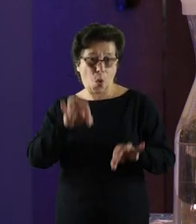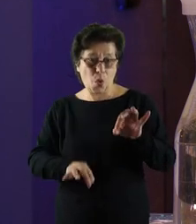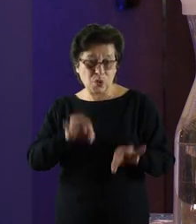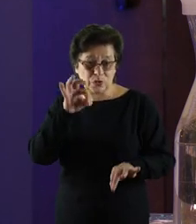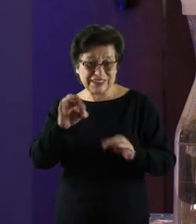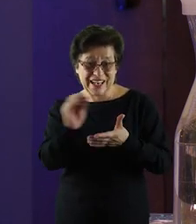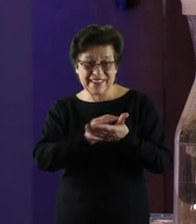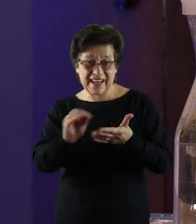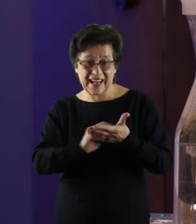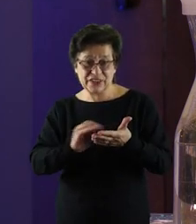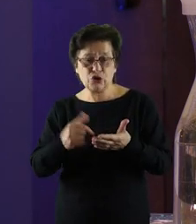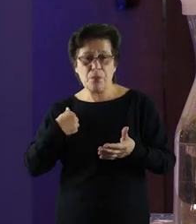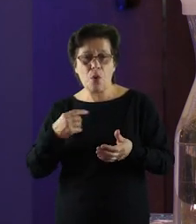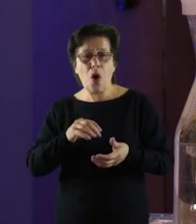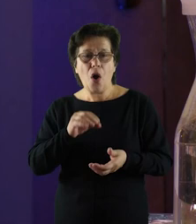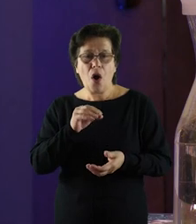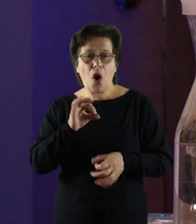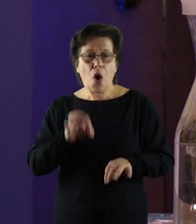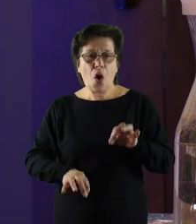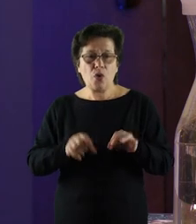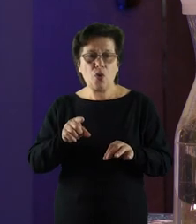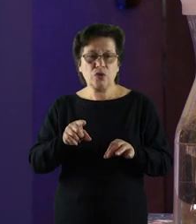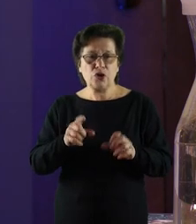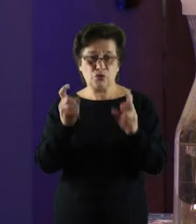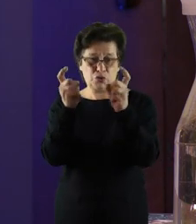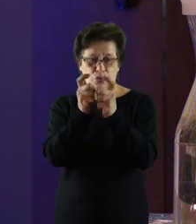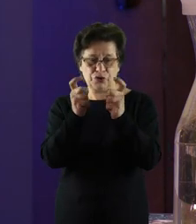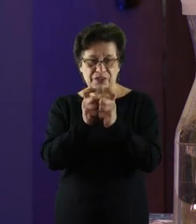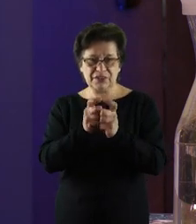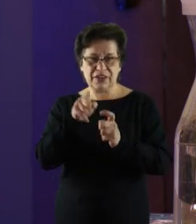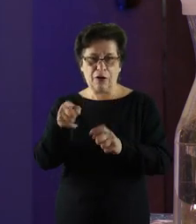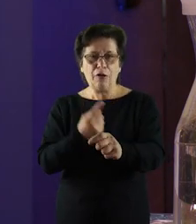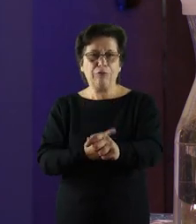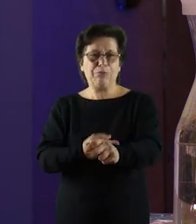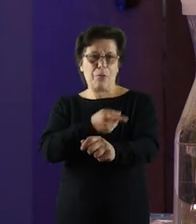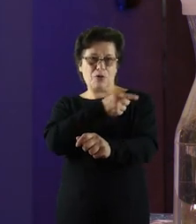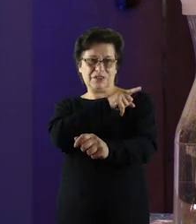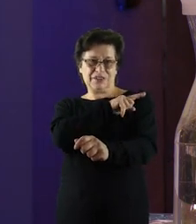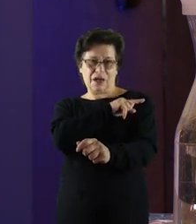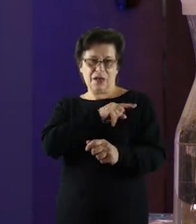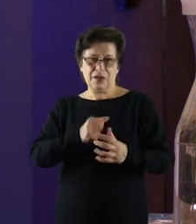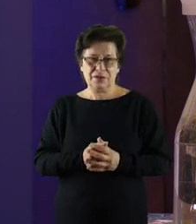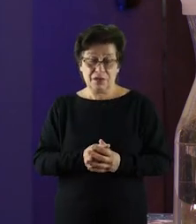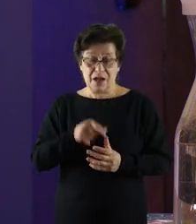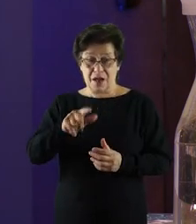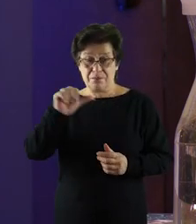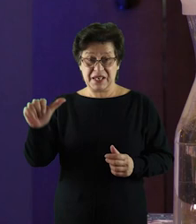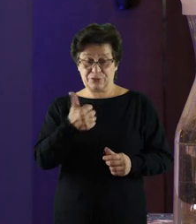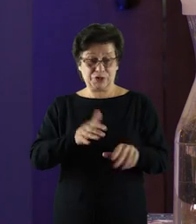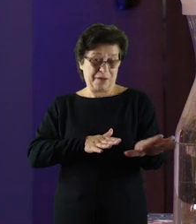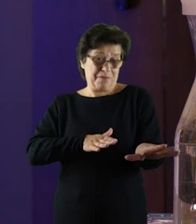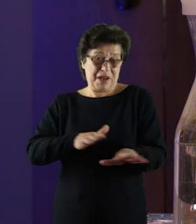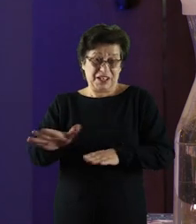był konkurs sąsiedzki, bo ogłosiło go poznańskie wydawnictwo. Moja powieść zajęła wtedy pierwsze miejsce